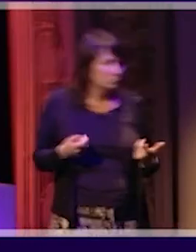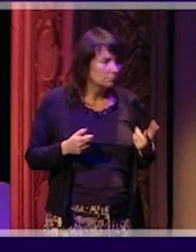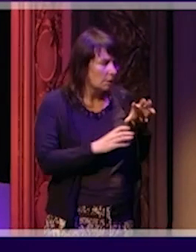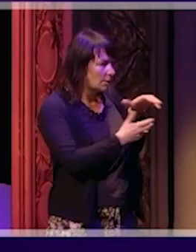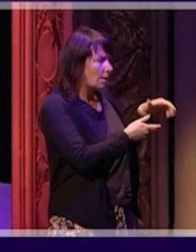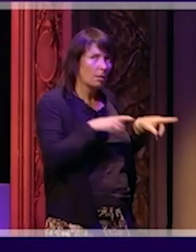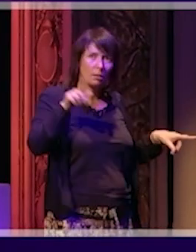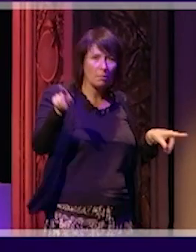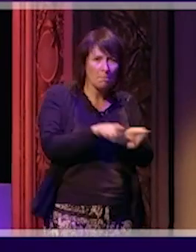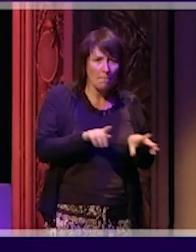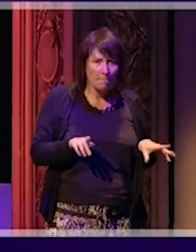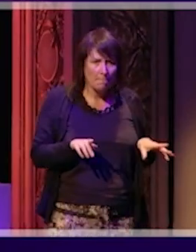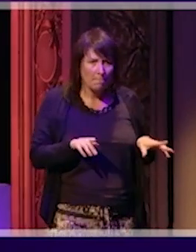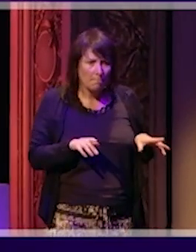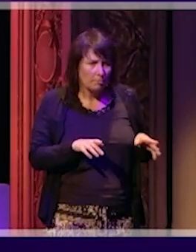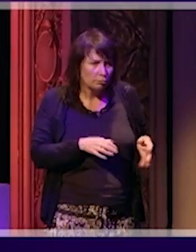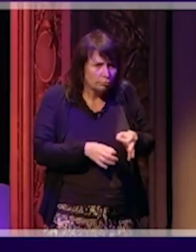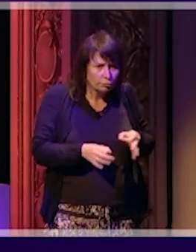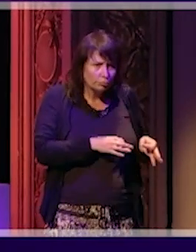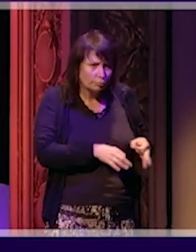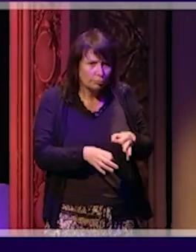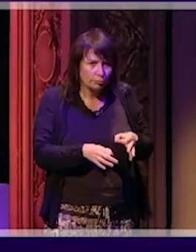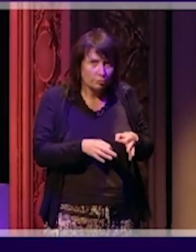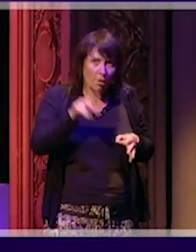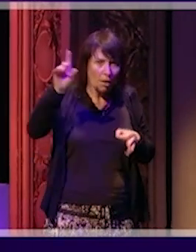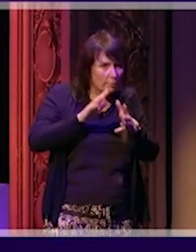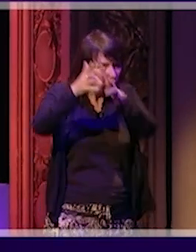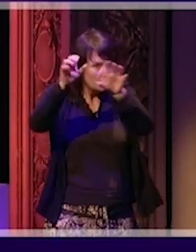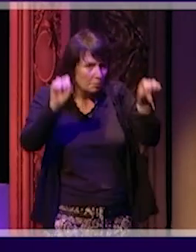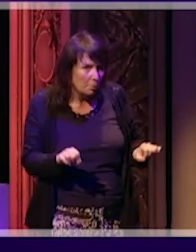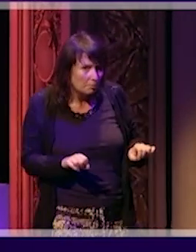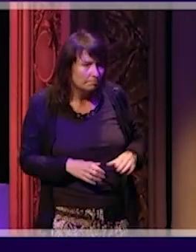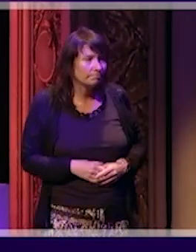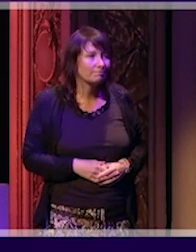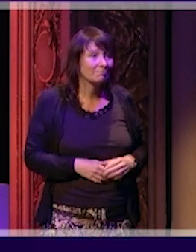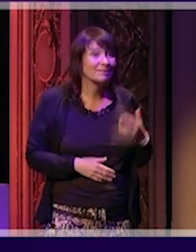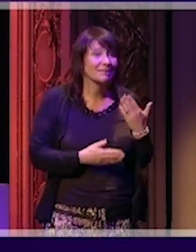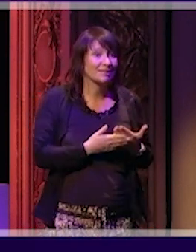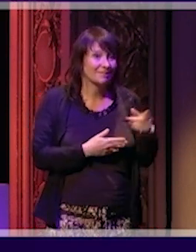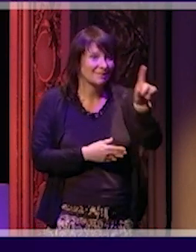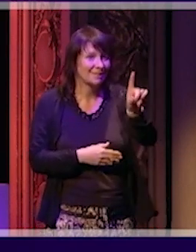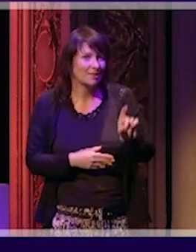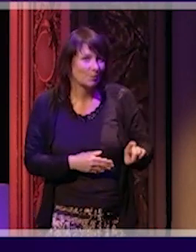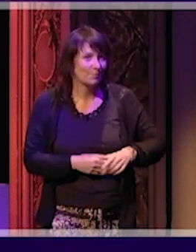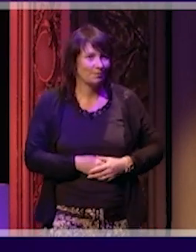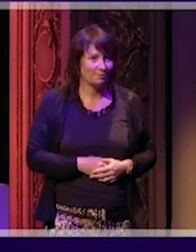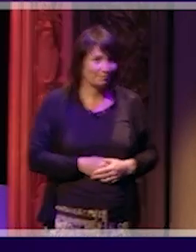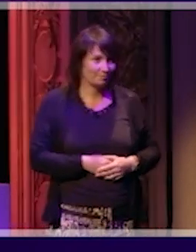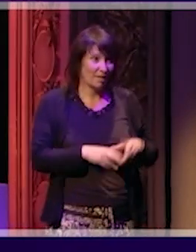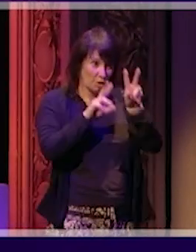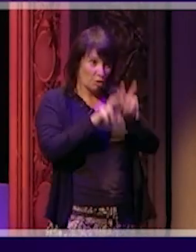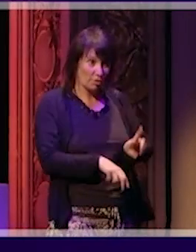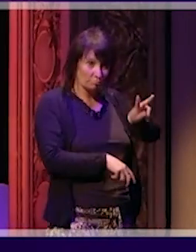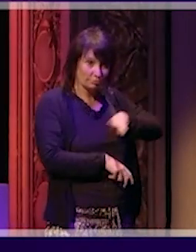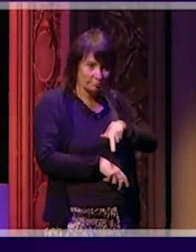des micro-organismes martiens auraient pu évoluer à ce moment là voilà la grande question et mes recherches je l'espère